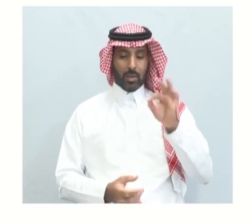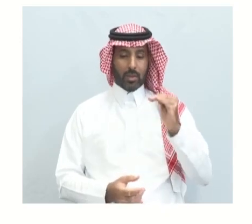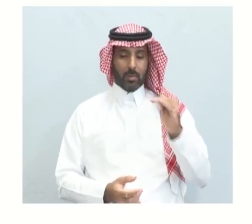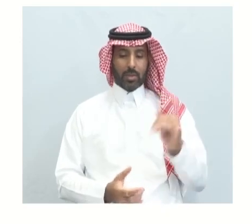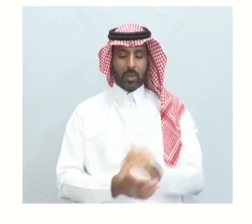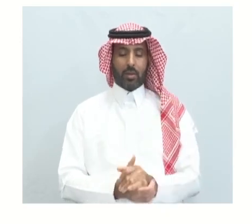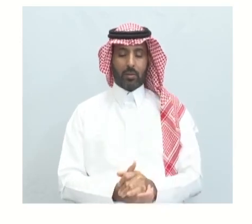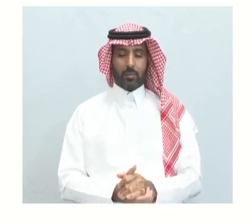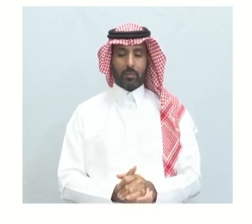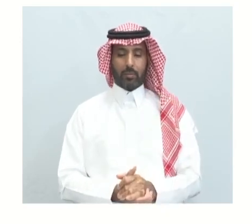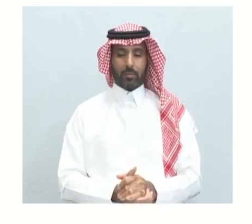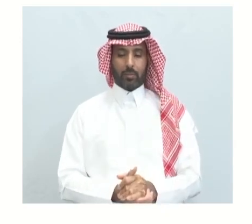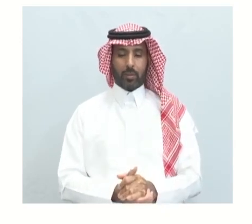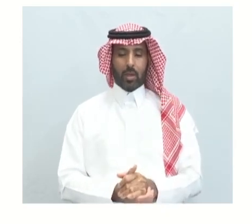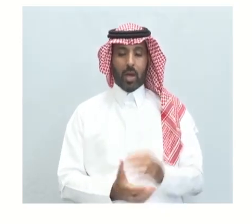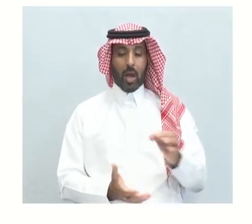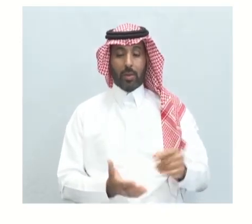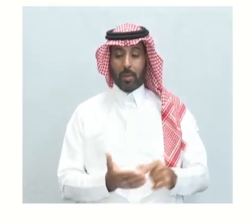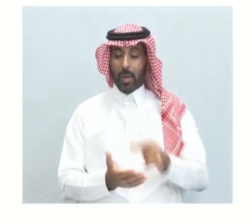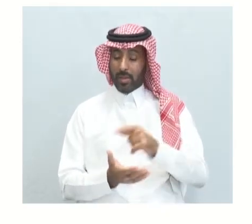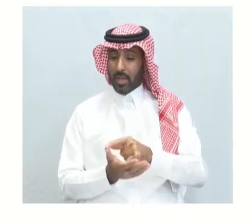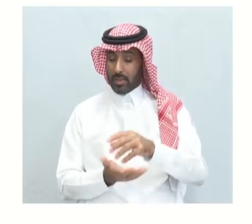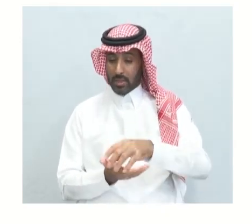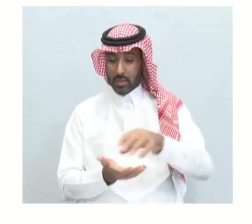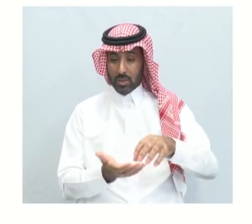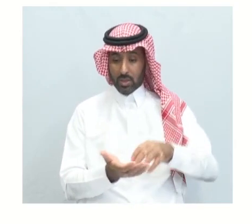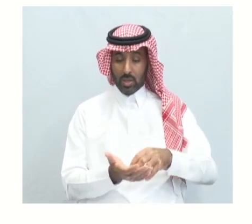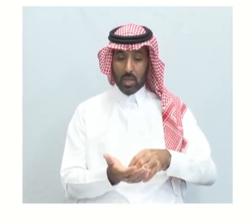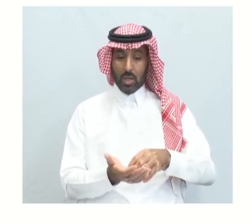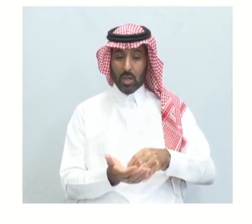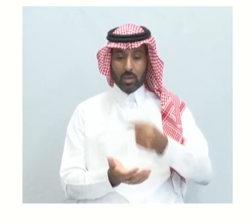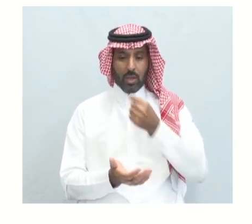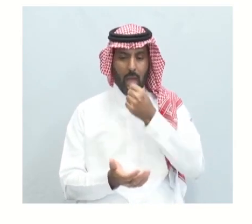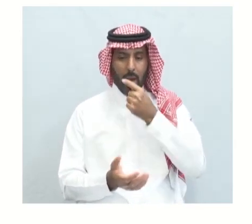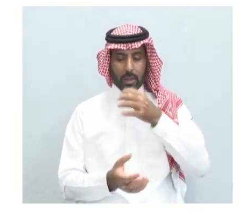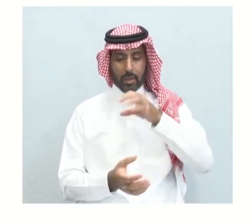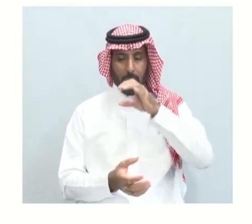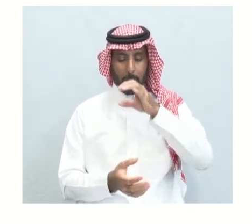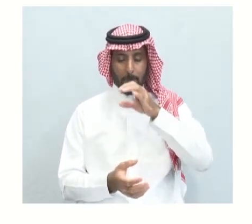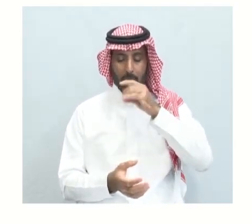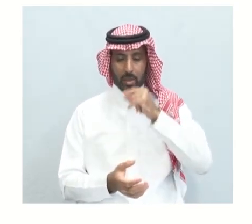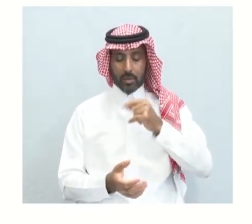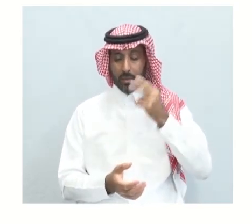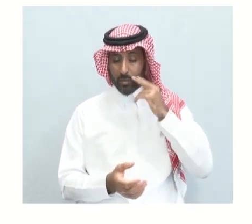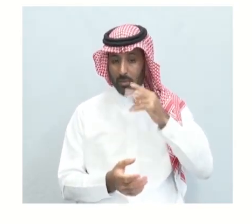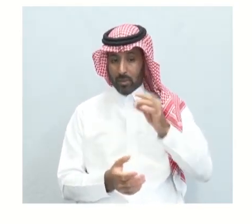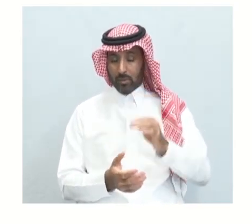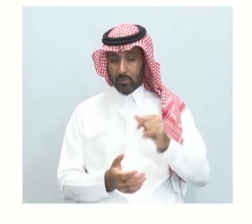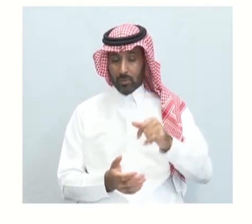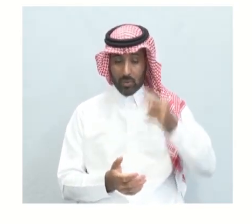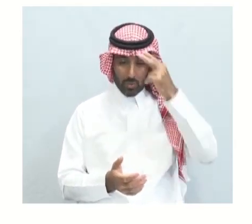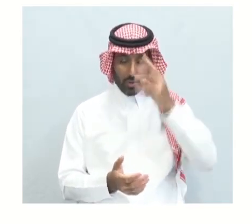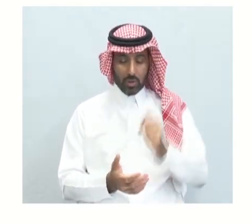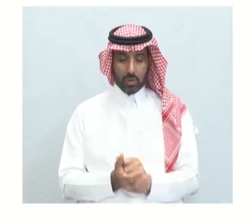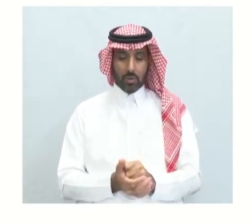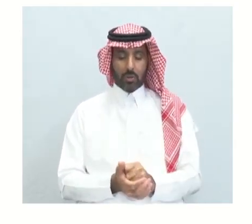الصحيحه فيما يلي يبلغ عدد محطات المؤسسه العامه لتحليه المياه المالحه في المملكه العربيه